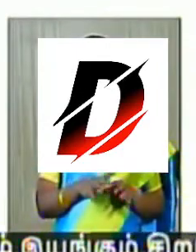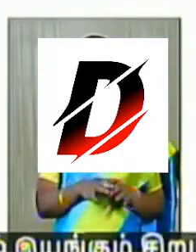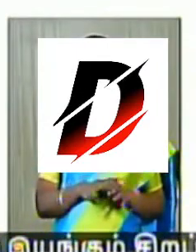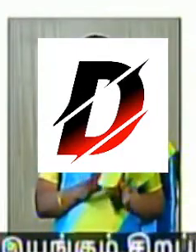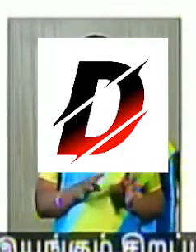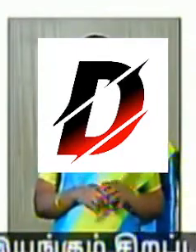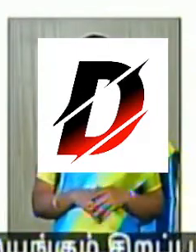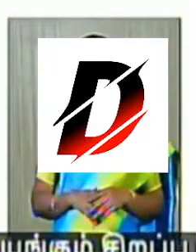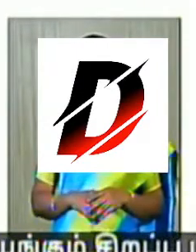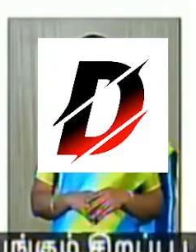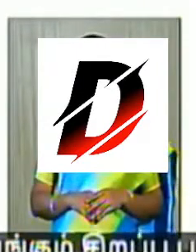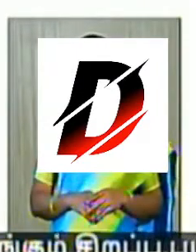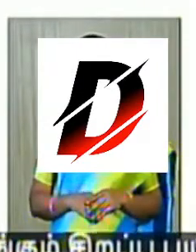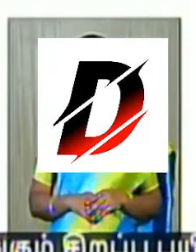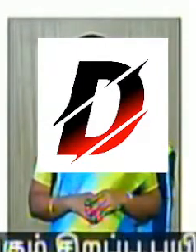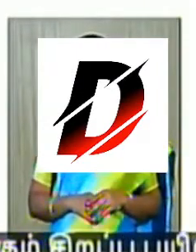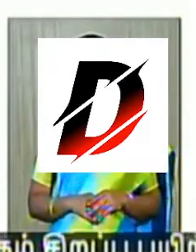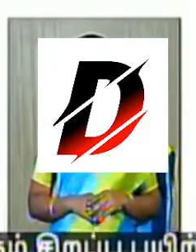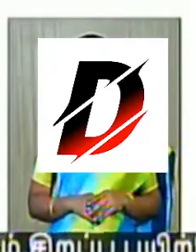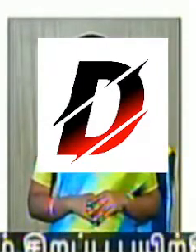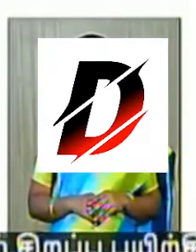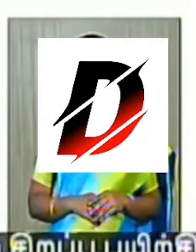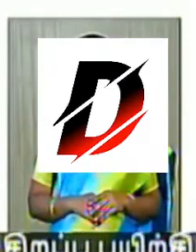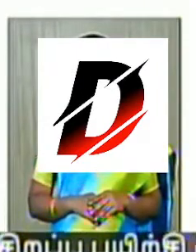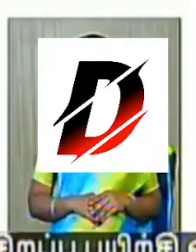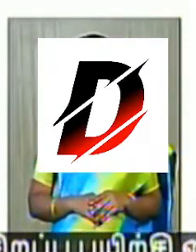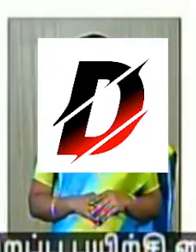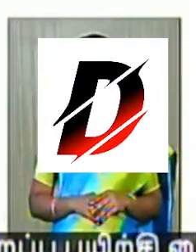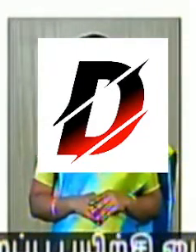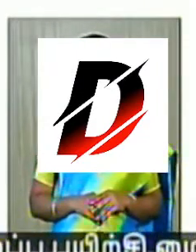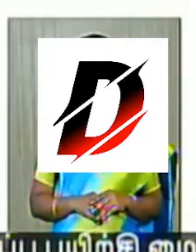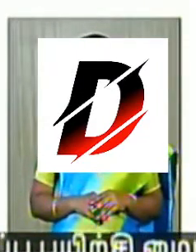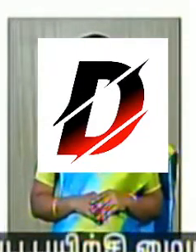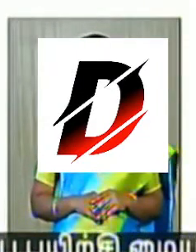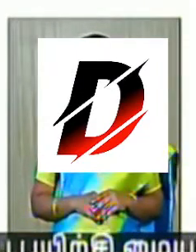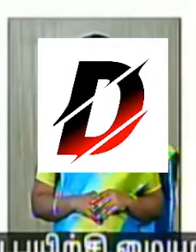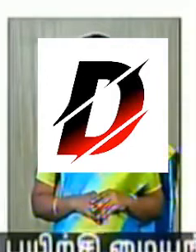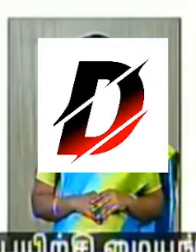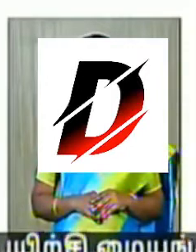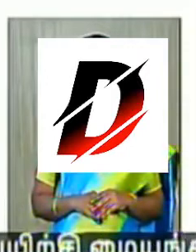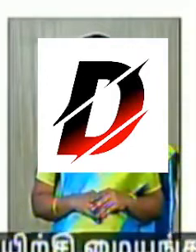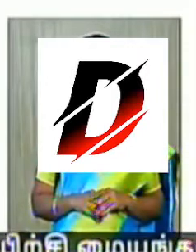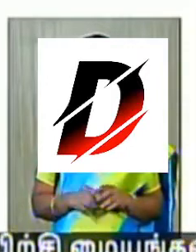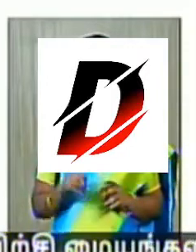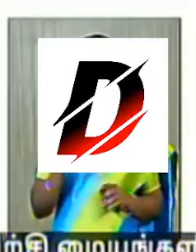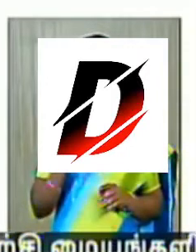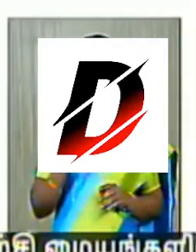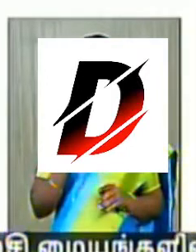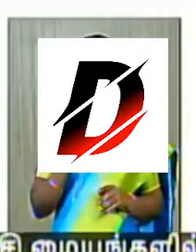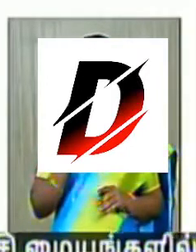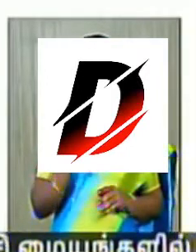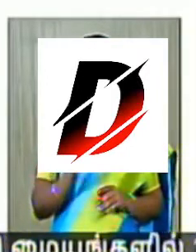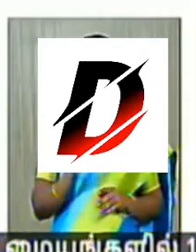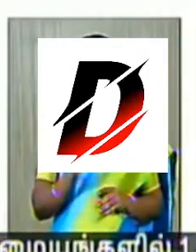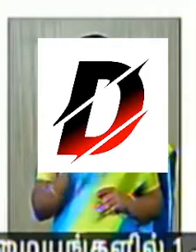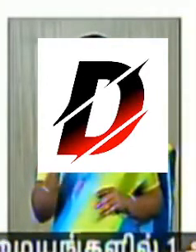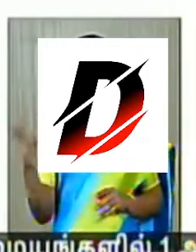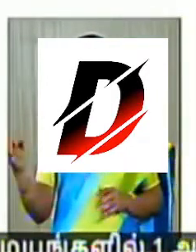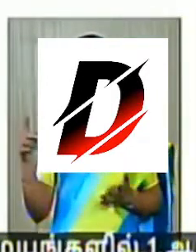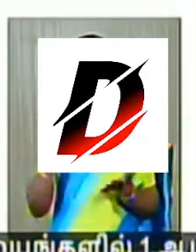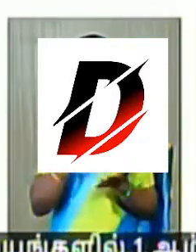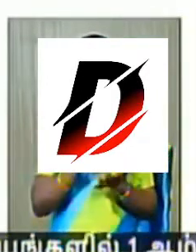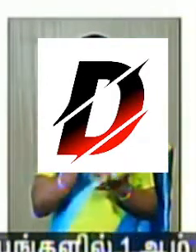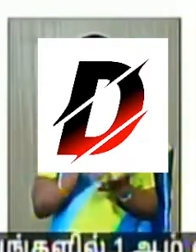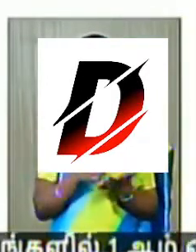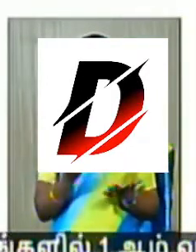5 5 4 9 அவ்வளோதான். இப்போ நாம் எப்படி முடிவு ப்ளஸ் ப்ளஸ்ஸாக போடலாமா? இப்போ நாம் பார்த்தீங்கன்னா அந்த 1 3 இடையில நம்பர் இருக்கு